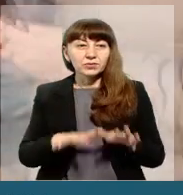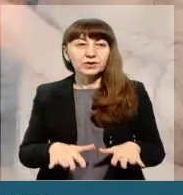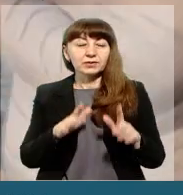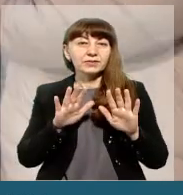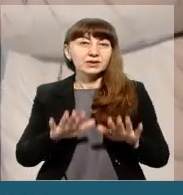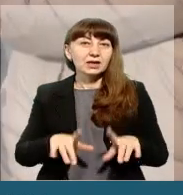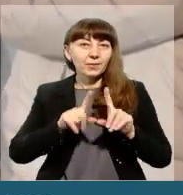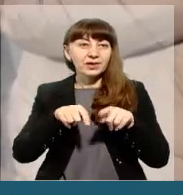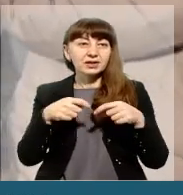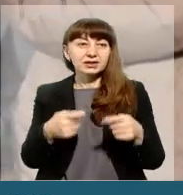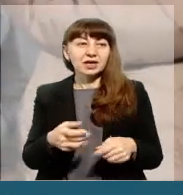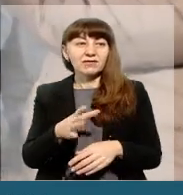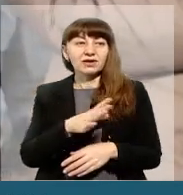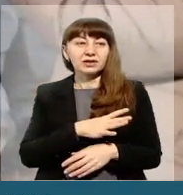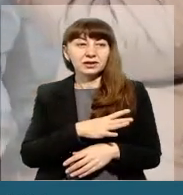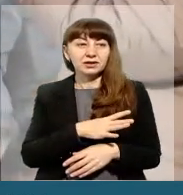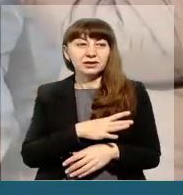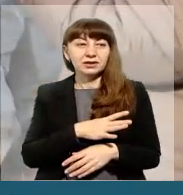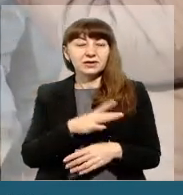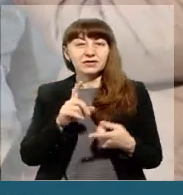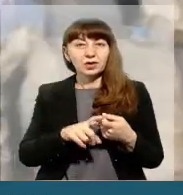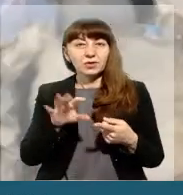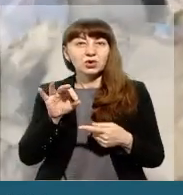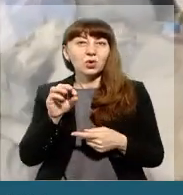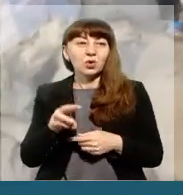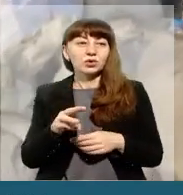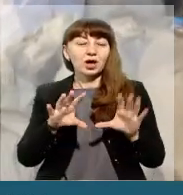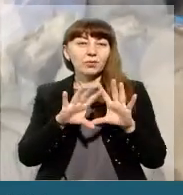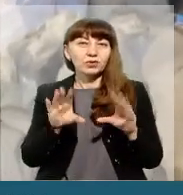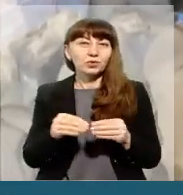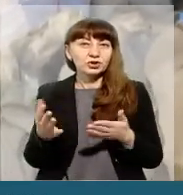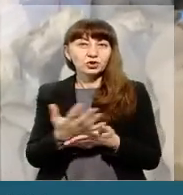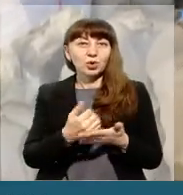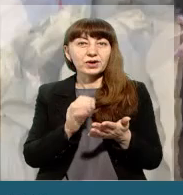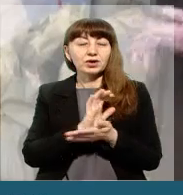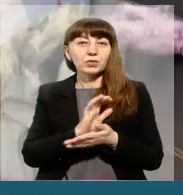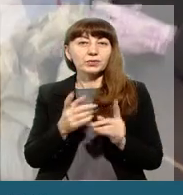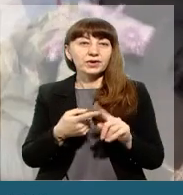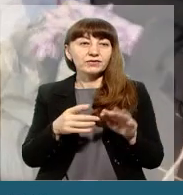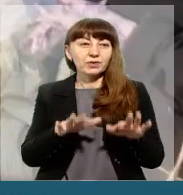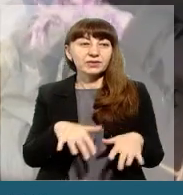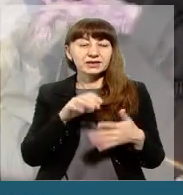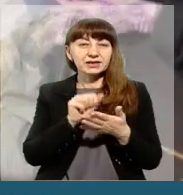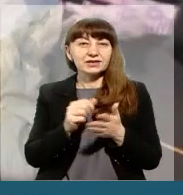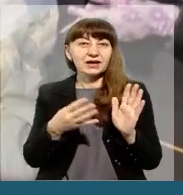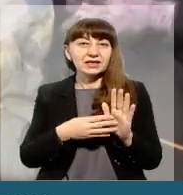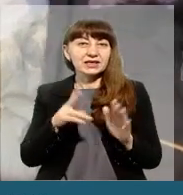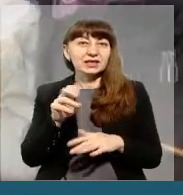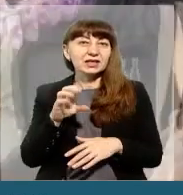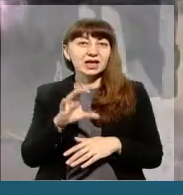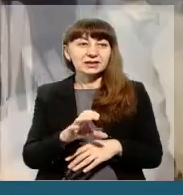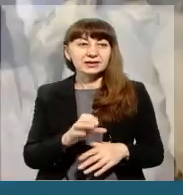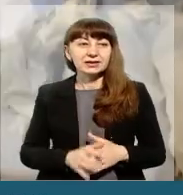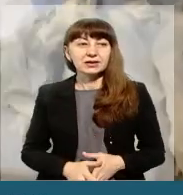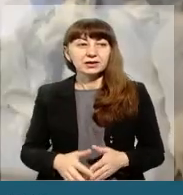болатынбыз. Орындар жиналған қоқыс көлеміне байланысты берілді. Бірінші орынды 9-шы сынып жеңіп алды. Жалпы осындай іс-шараларға жиі